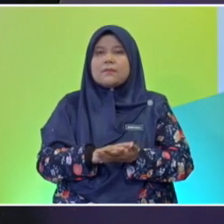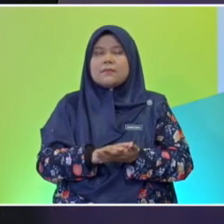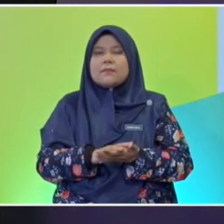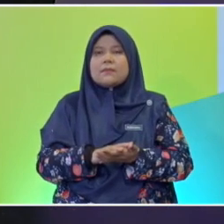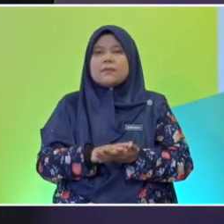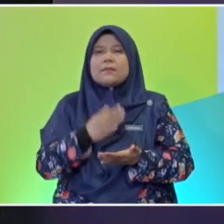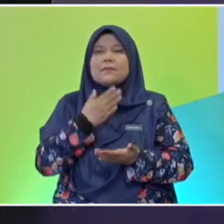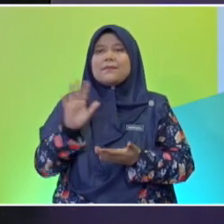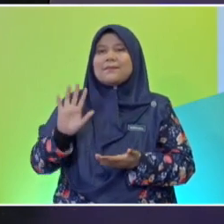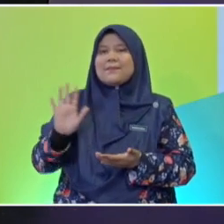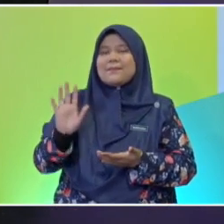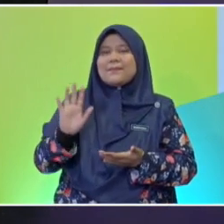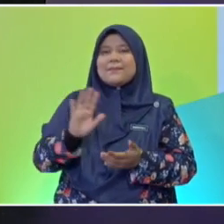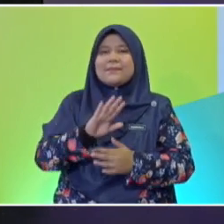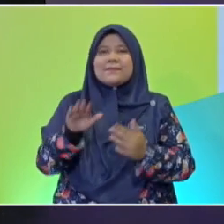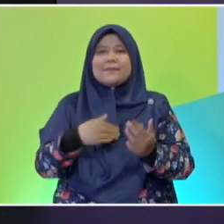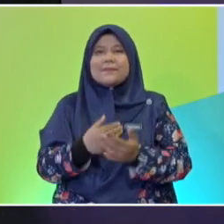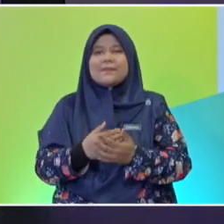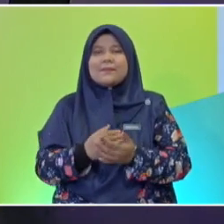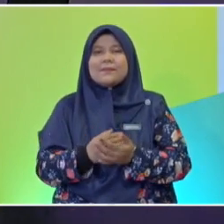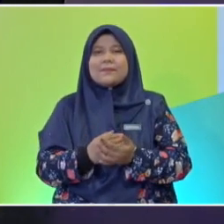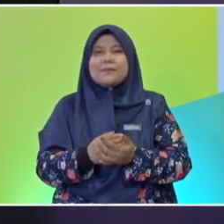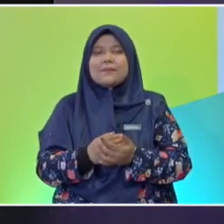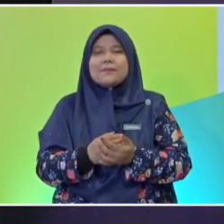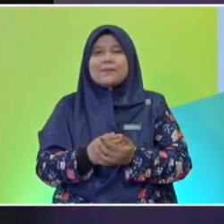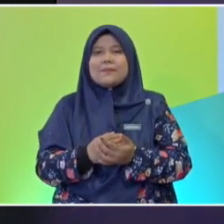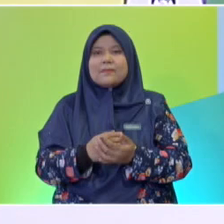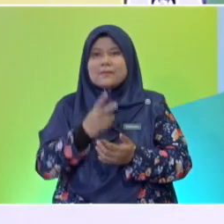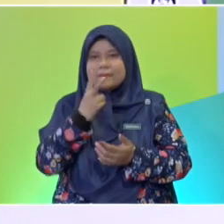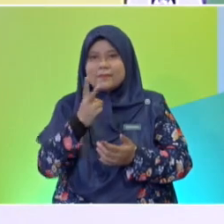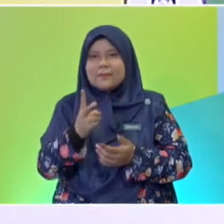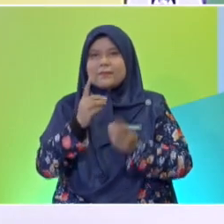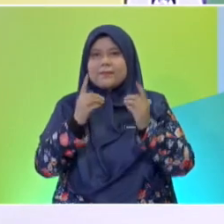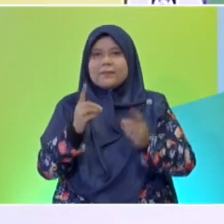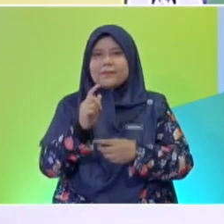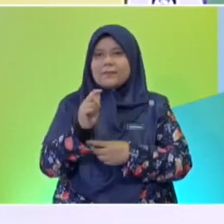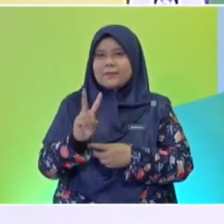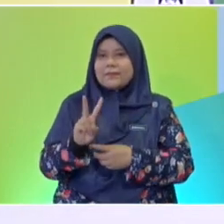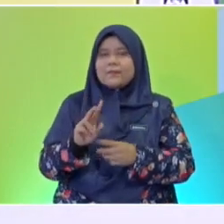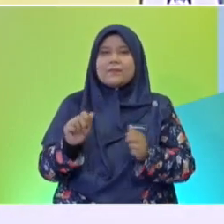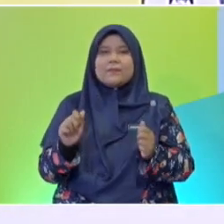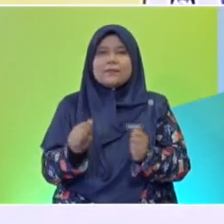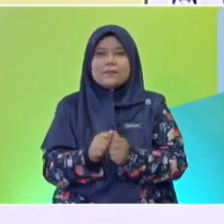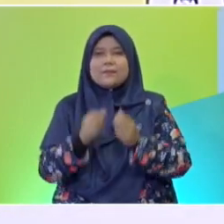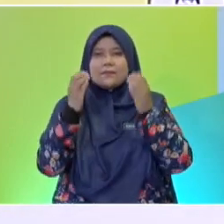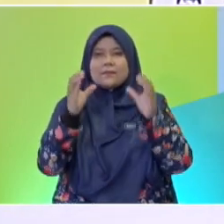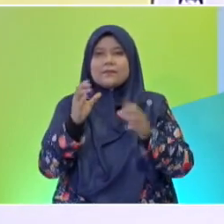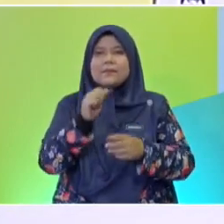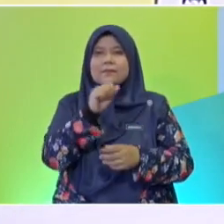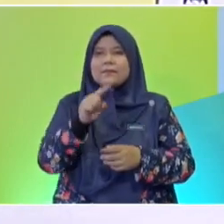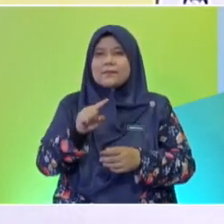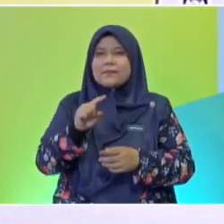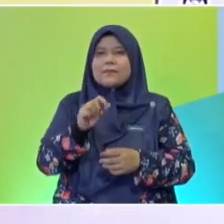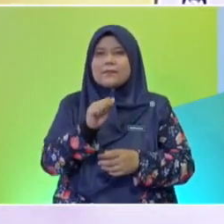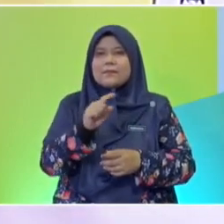Hai semua apa kabar Anda sedang menonton slot mendengar denda hanya di tv bersama dengan Cikgu Azmi untuk topik